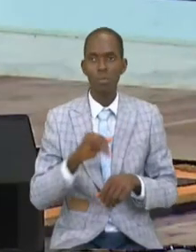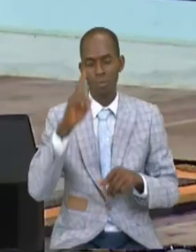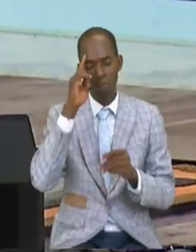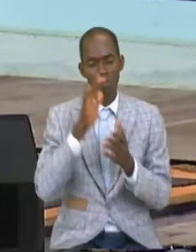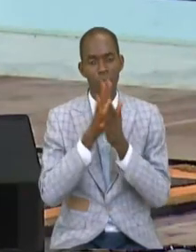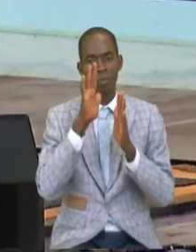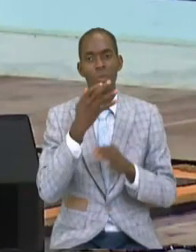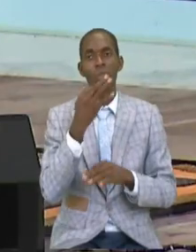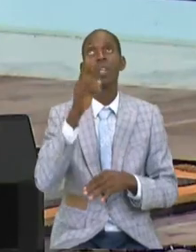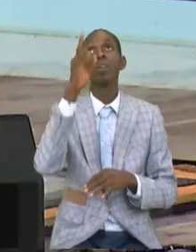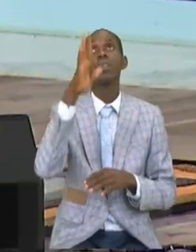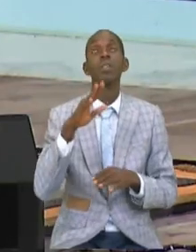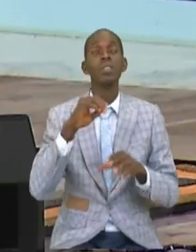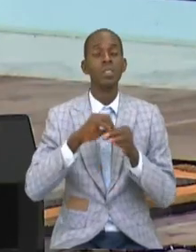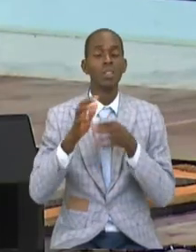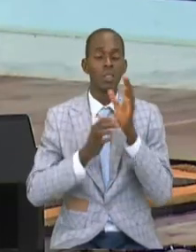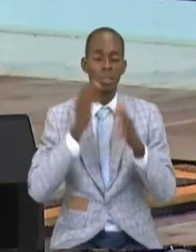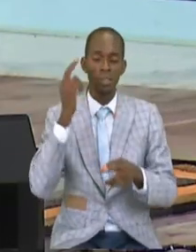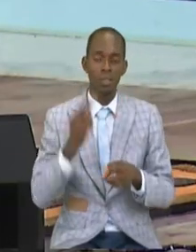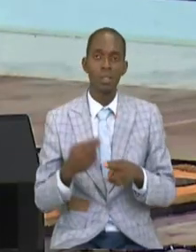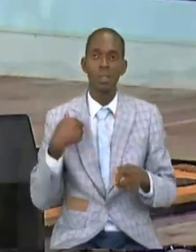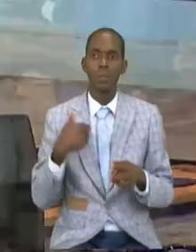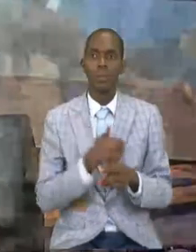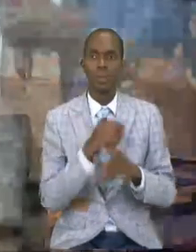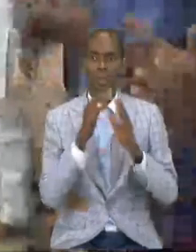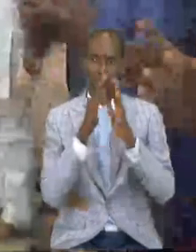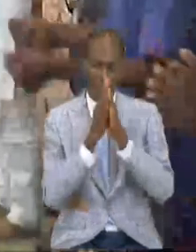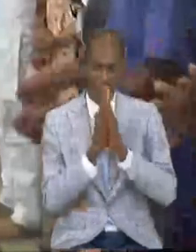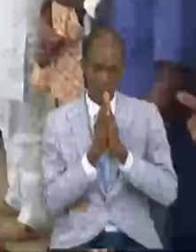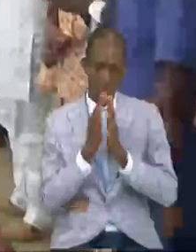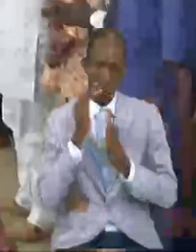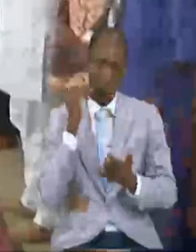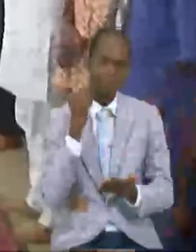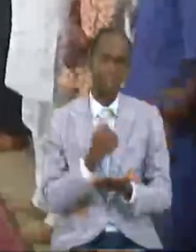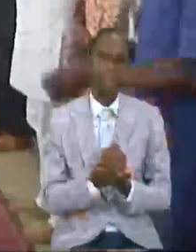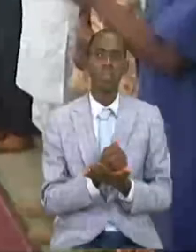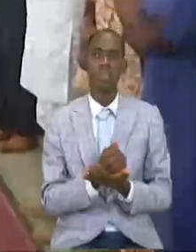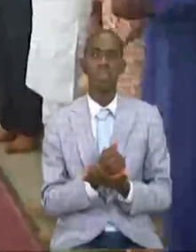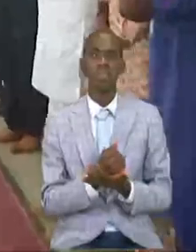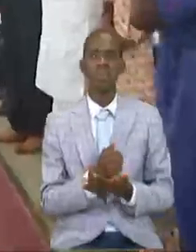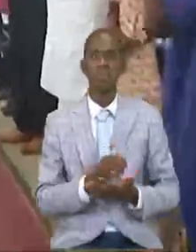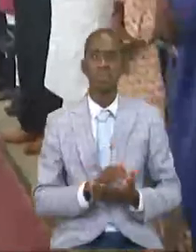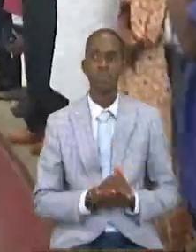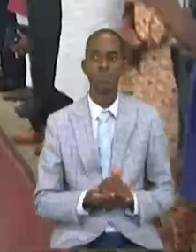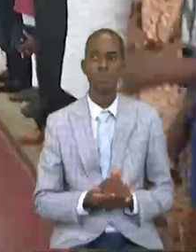Les saints victorieux de Dieu, au nom de Jésus, nous prions.